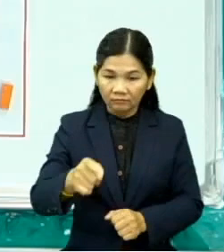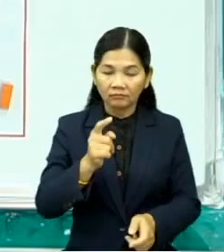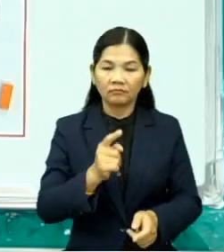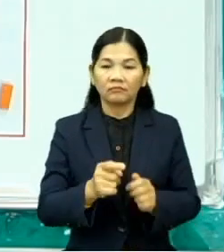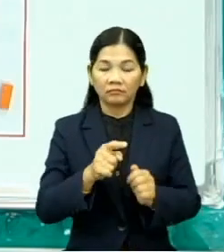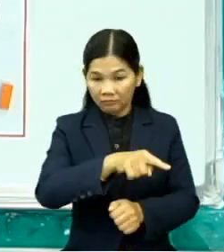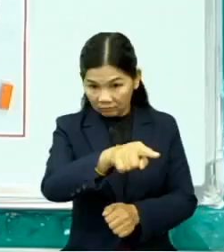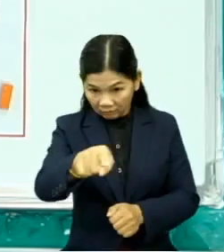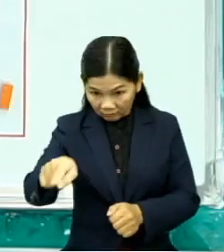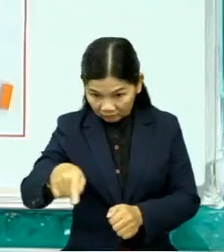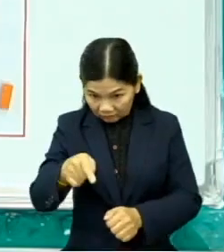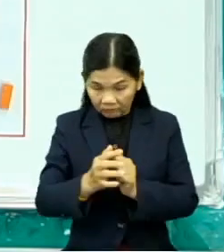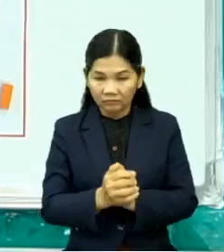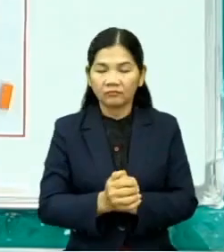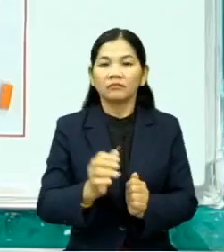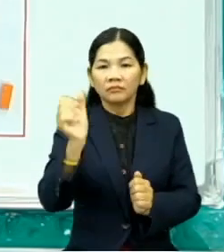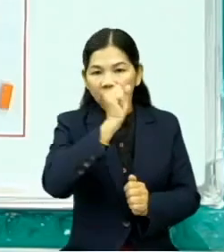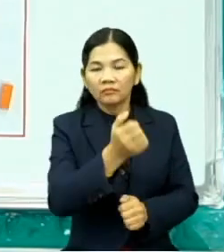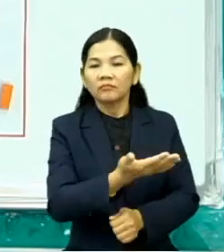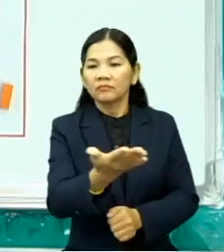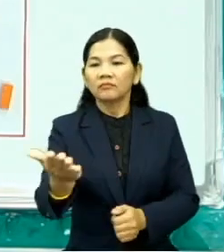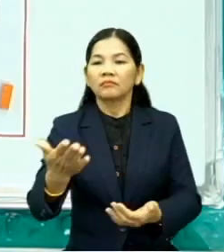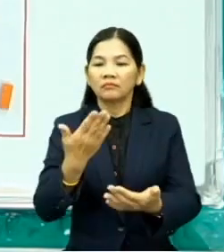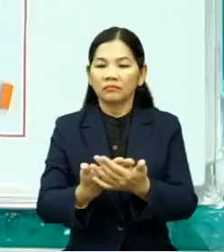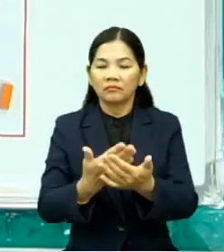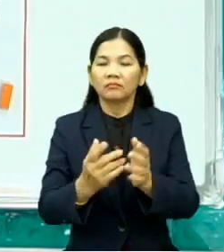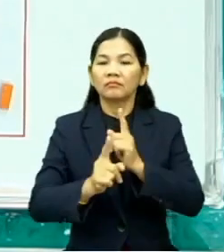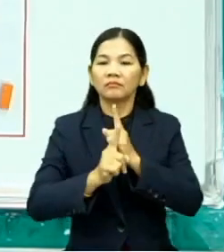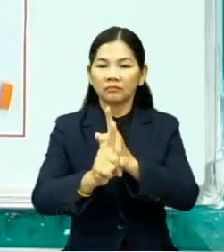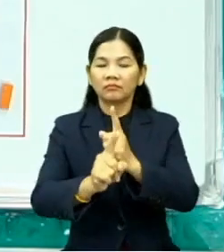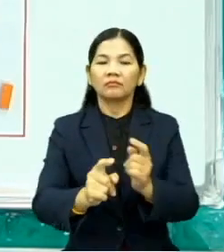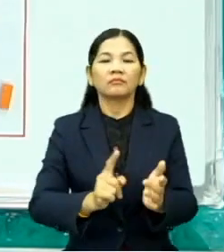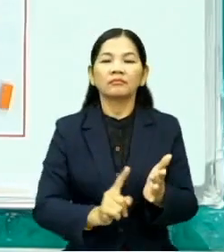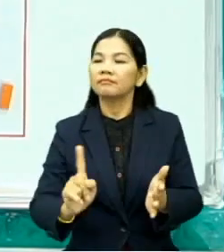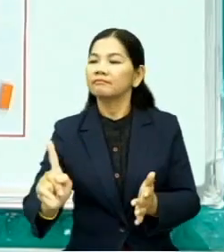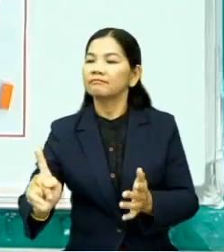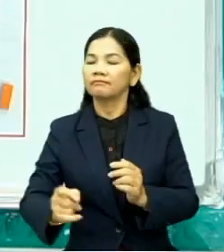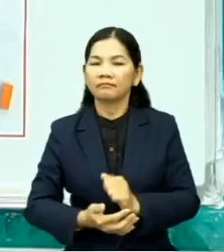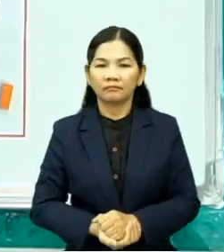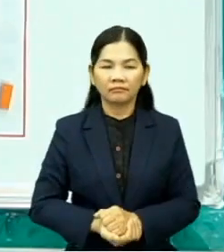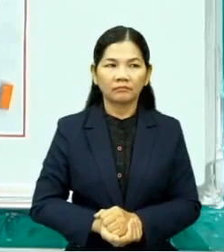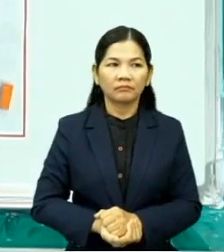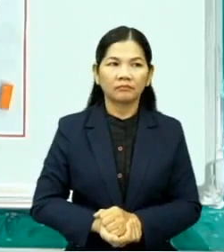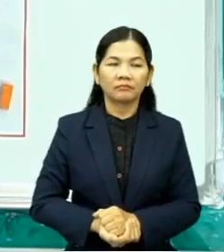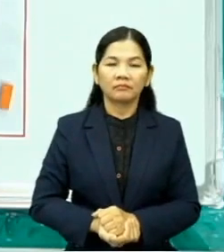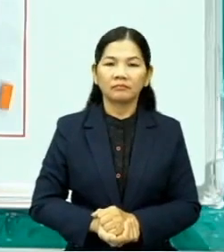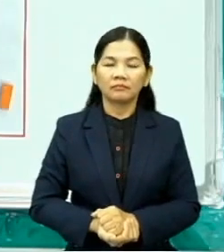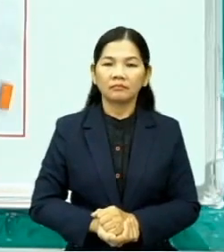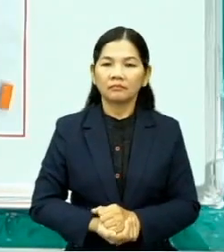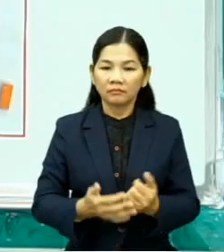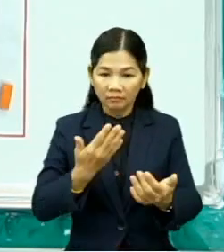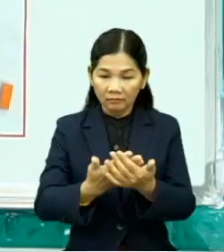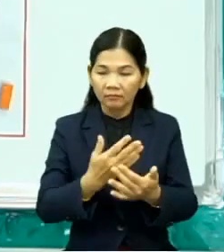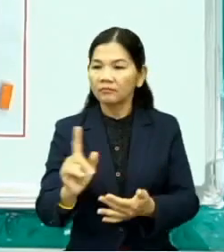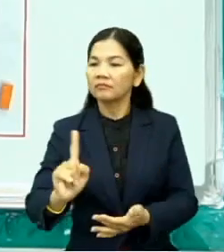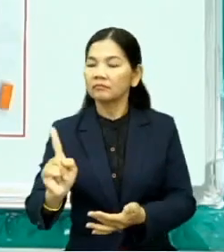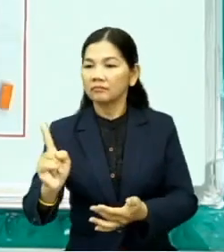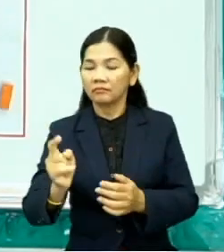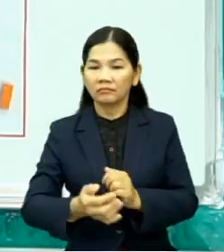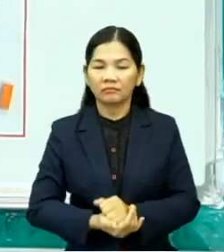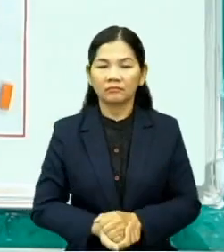kì bằng cách lãng đòi dọc tam chung mùa này là chả chẳng con châu rung chả lại tặng ạc này mà con kì dọc tam chung mùa này là